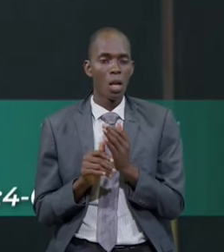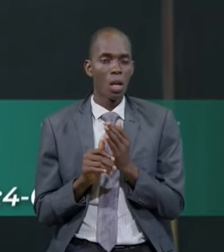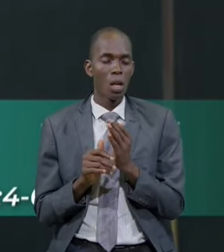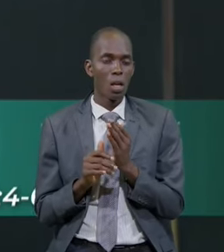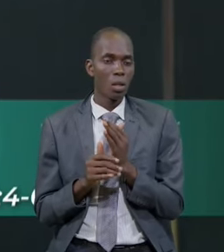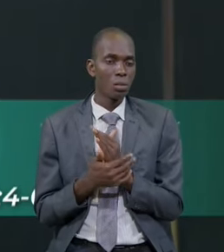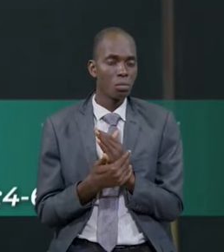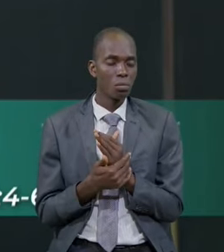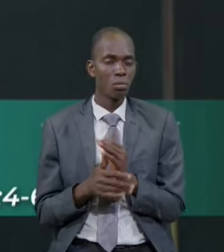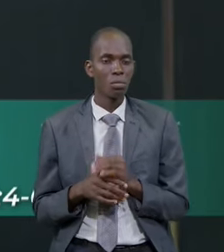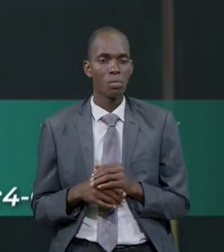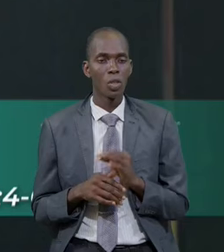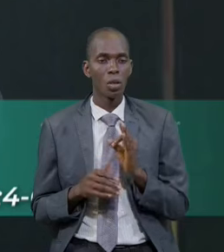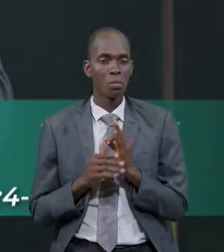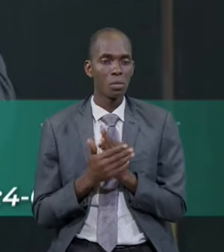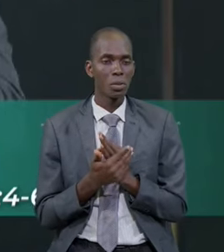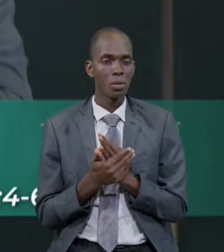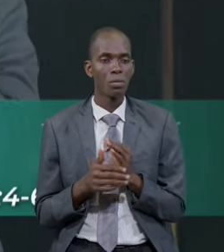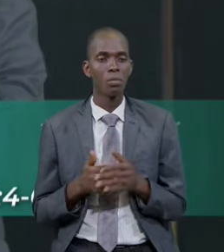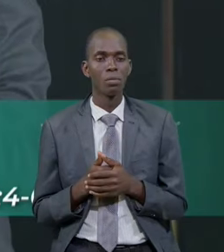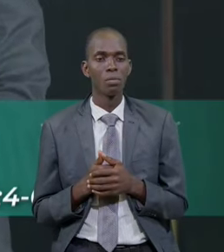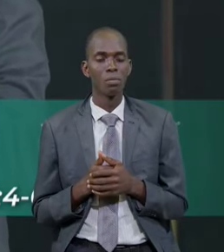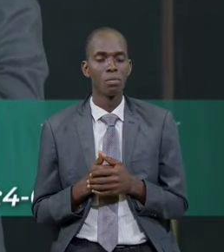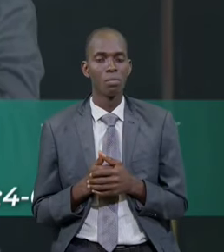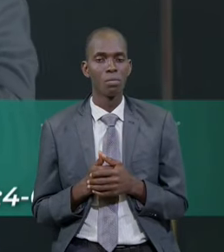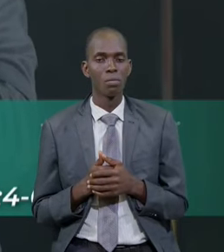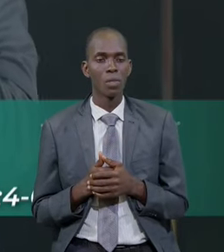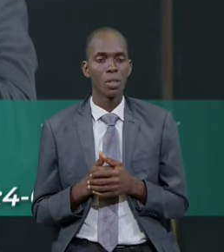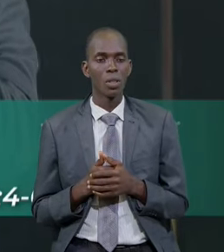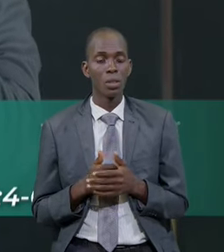l'impudicité, l'impureté, et il dit